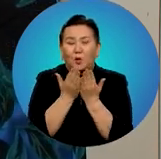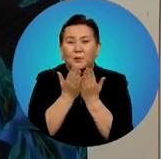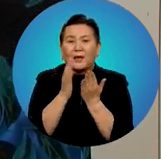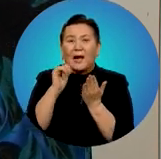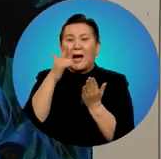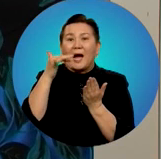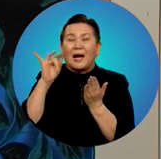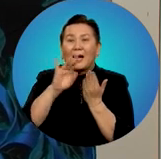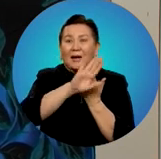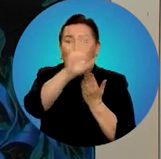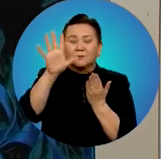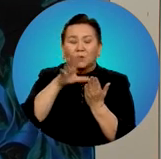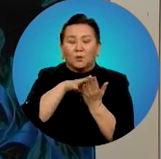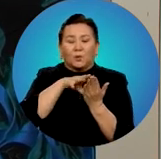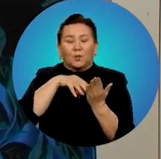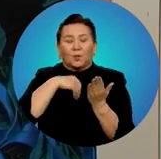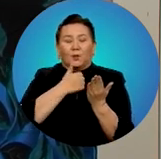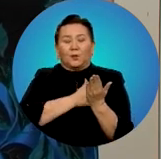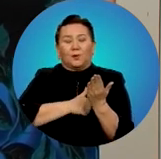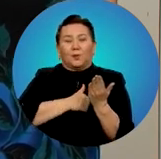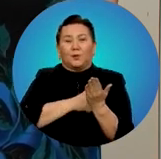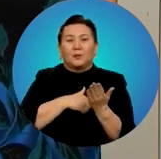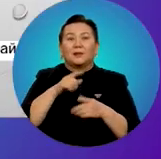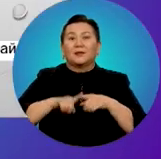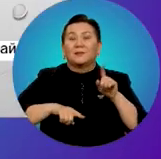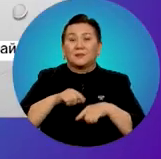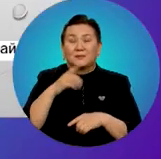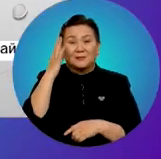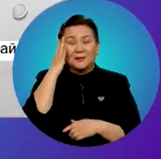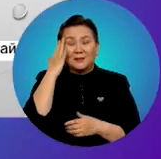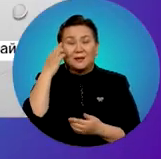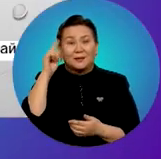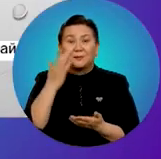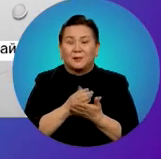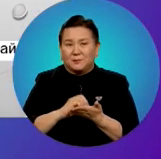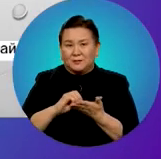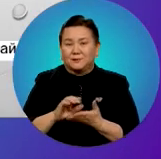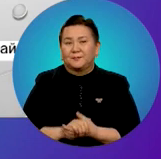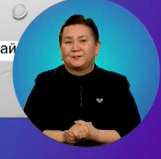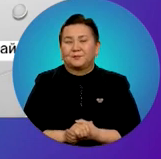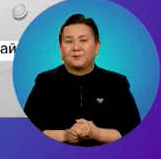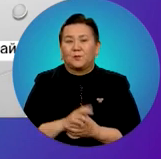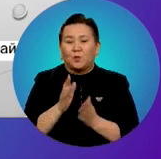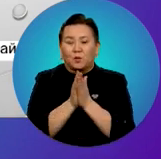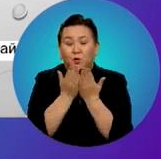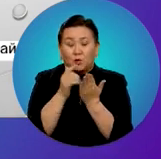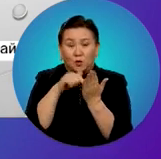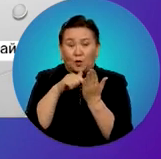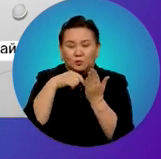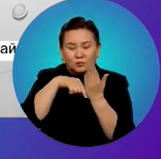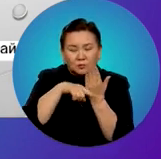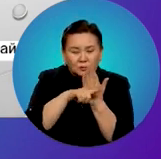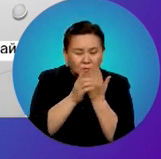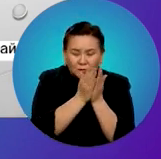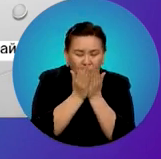ариусах, номын агаарт хөвж байв гэсэн өгүүлбэрээр зохиогч яг ямар санааг илэрхийлсэн бол. За мэдээж энэ түүний номын ертөнцөөр аялах, түүний